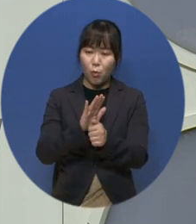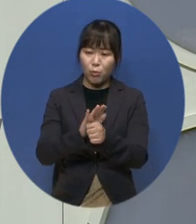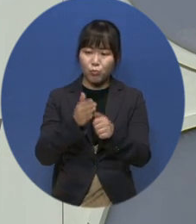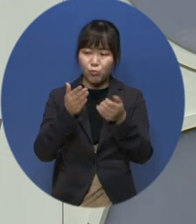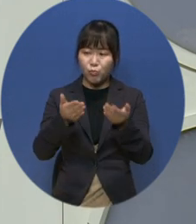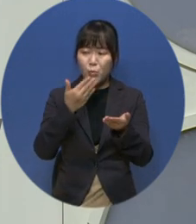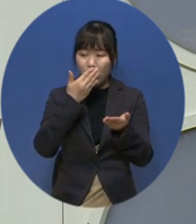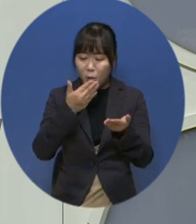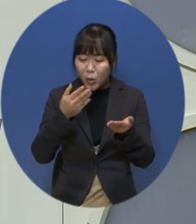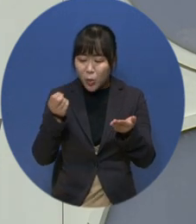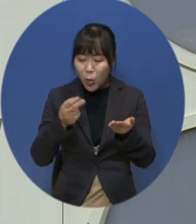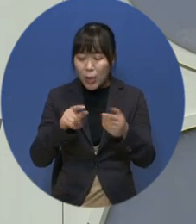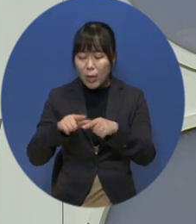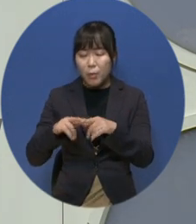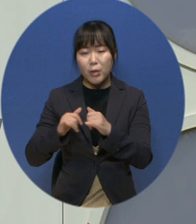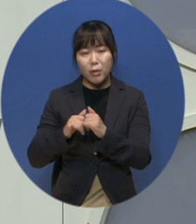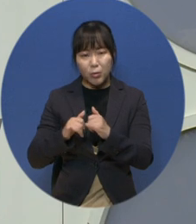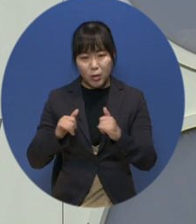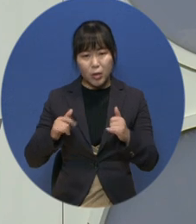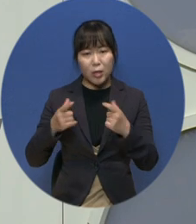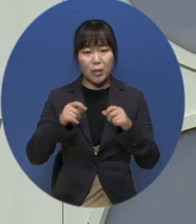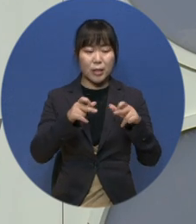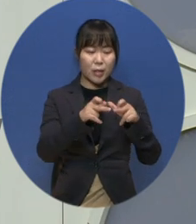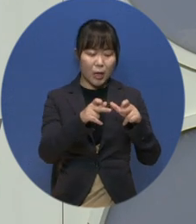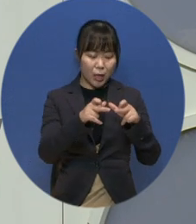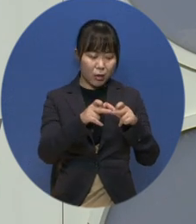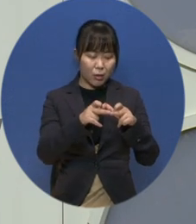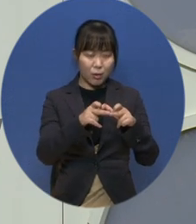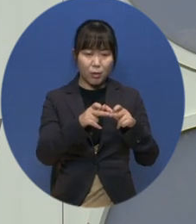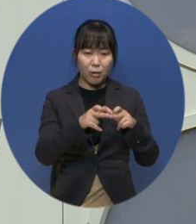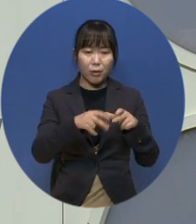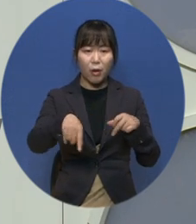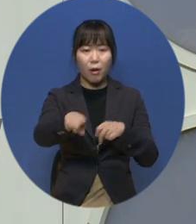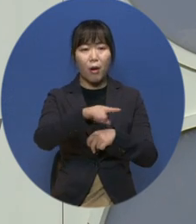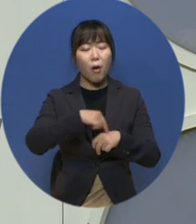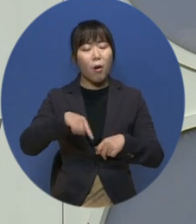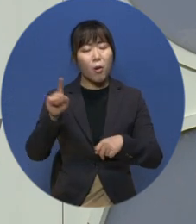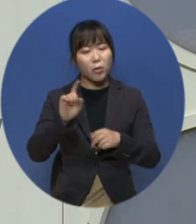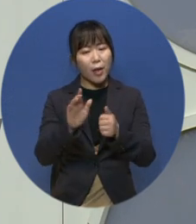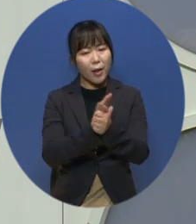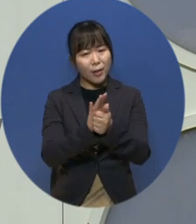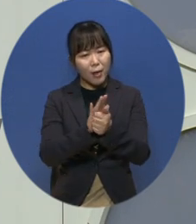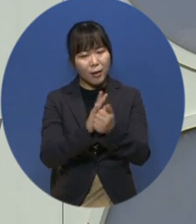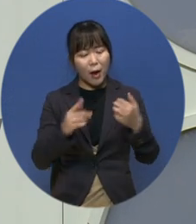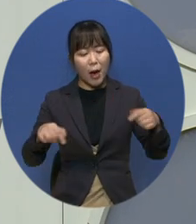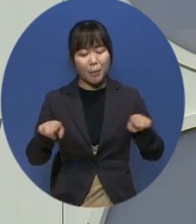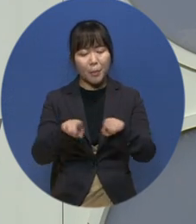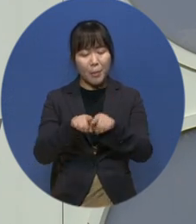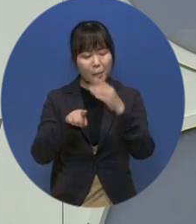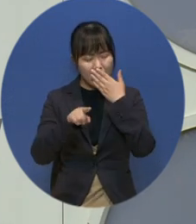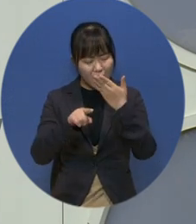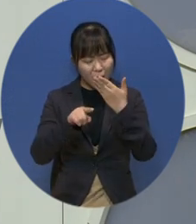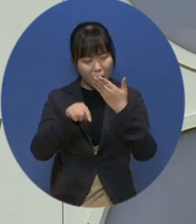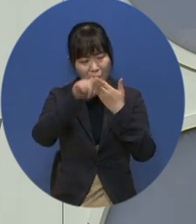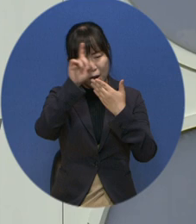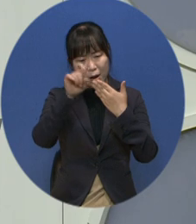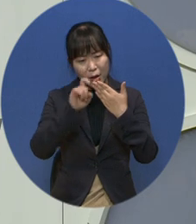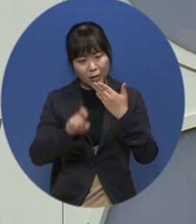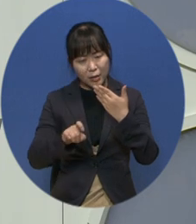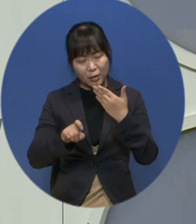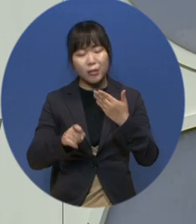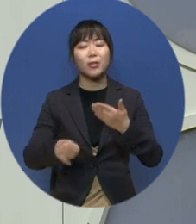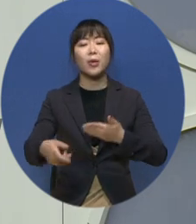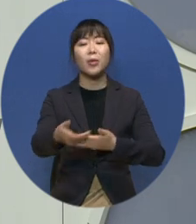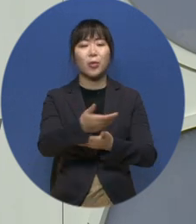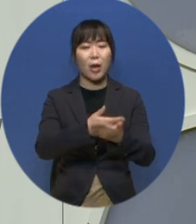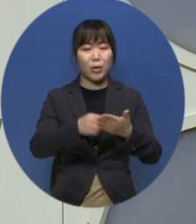있는지 그 다음에 비장애인들은 이런 장애인들에 대해서 어떤 혜택을 함께 누릴 수 있는지 이런 거를 같이